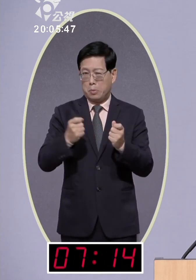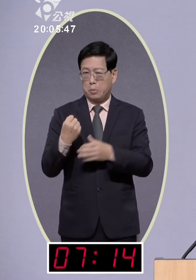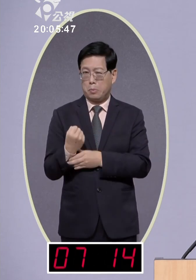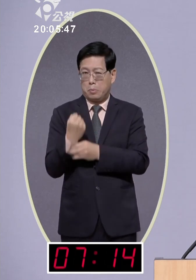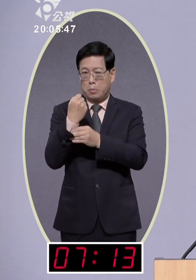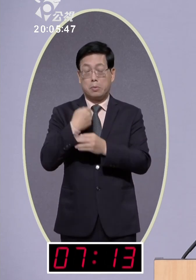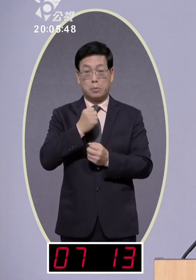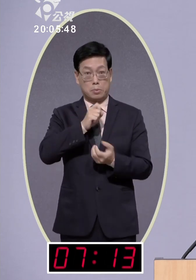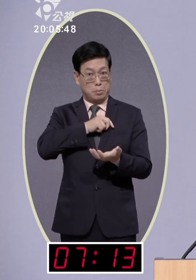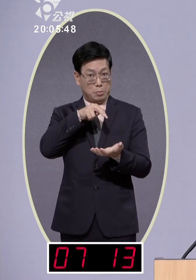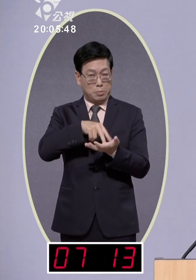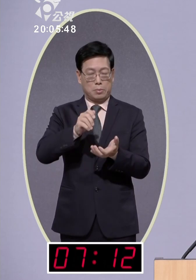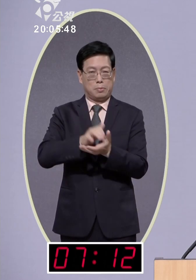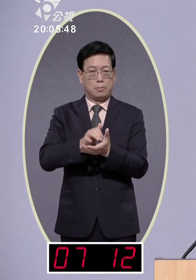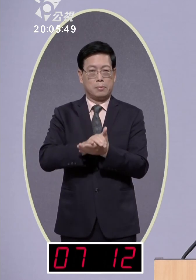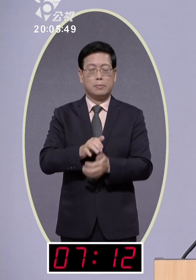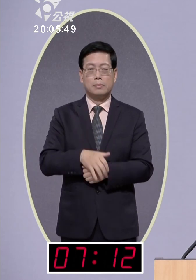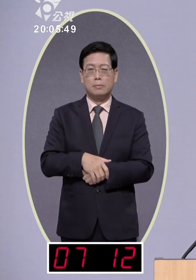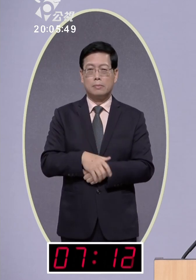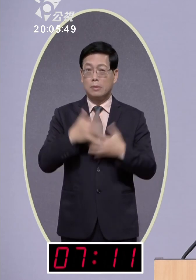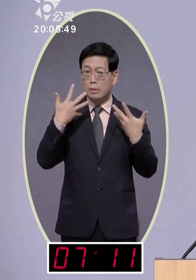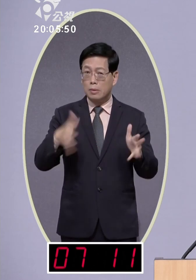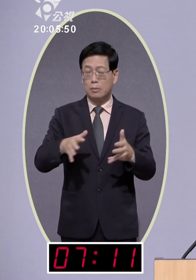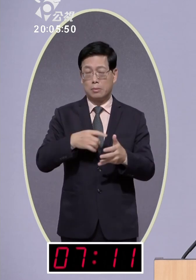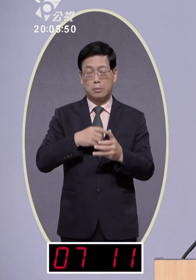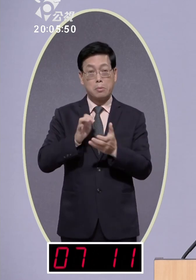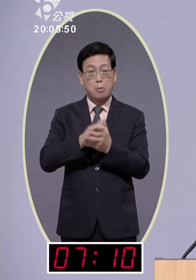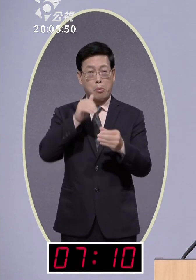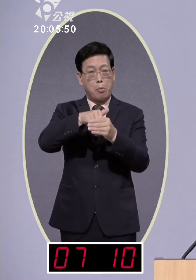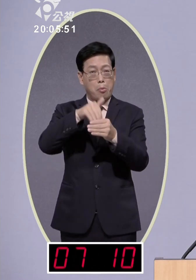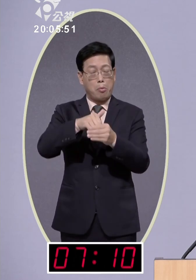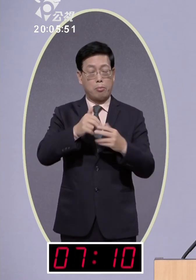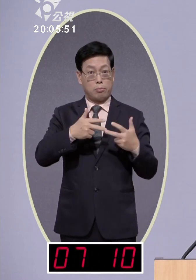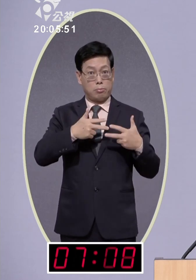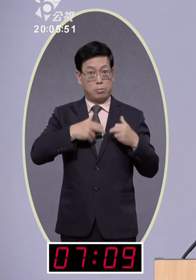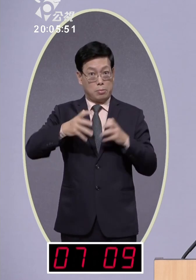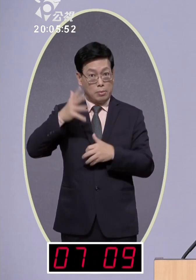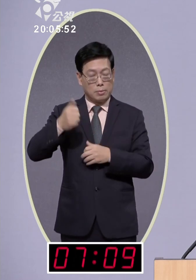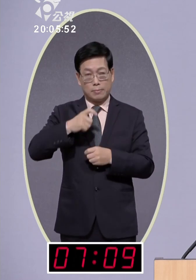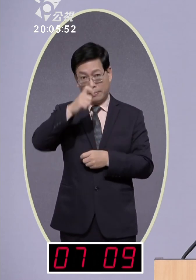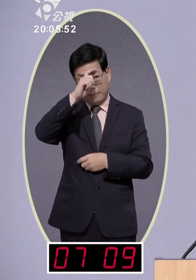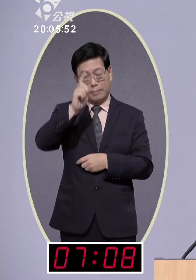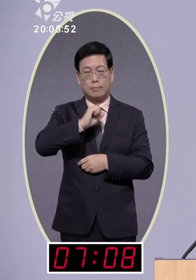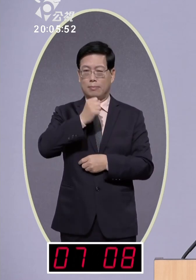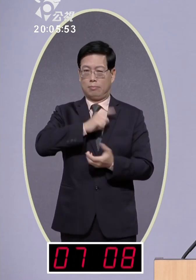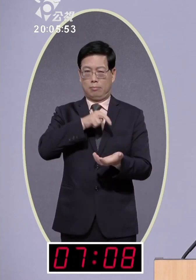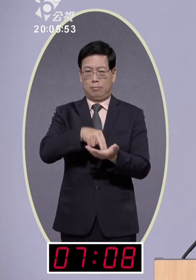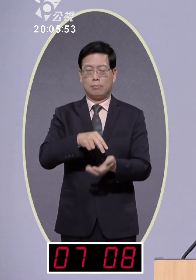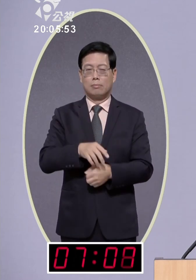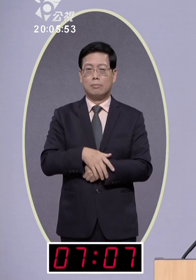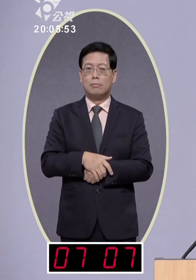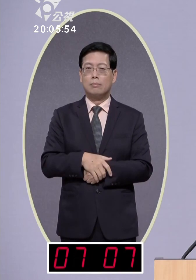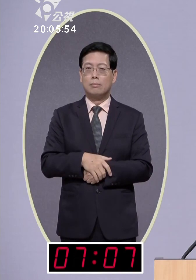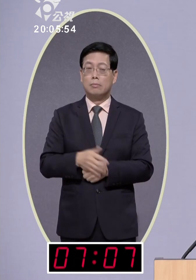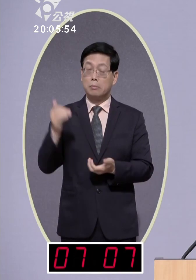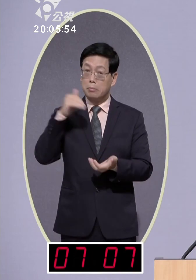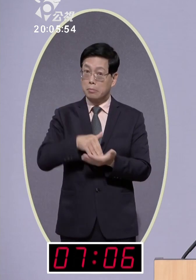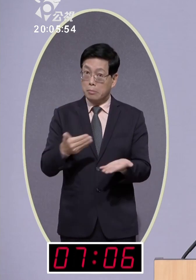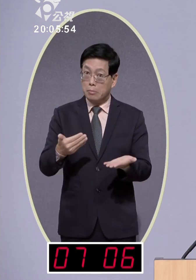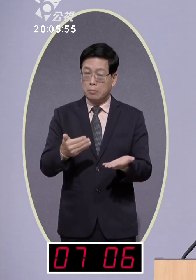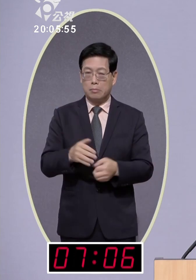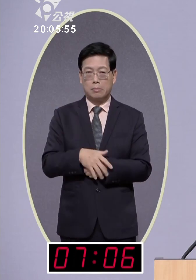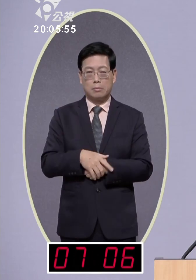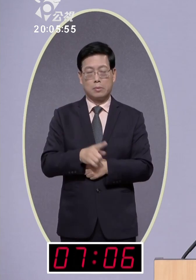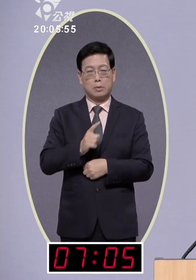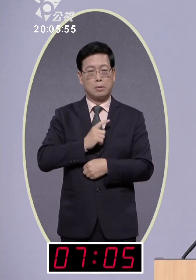持台湾独立的朋友。很多台独的朋友把选票投给蔡英文总统，希望台湾独立，但是你